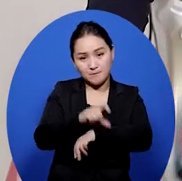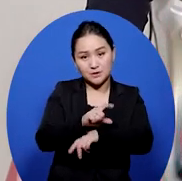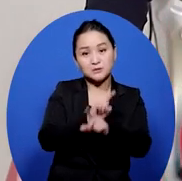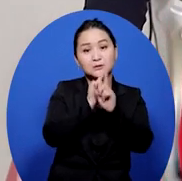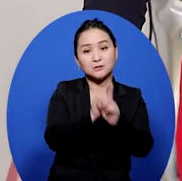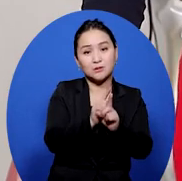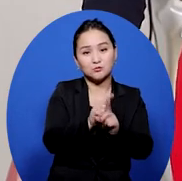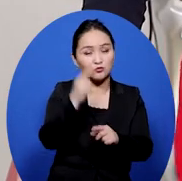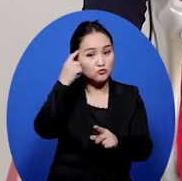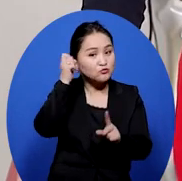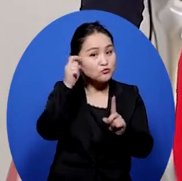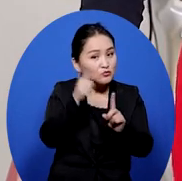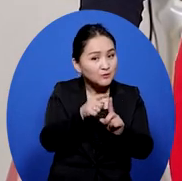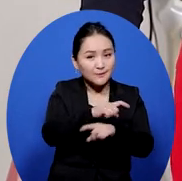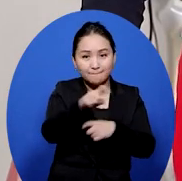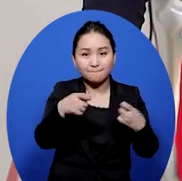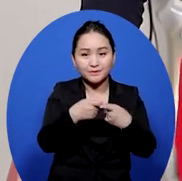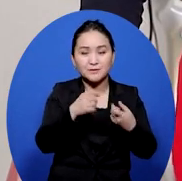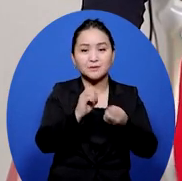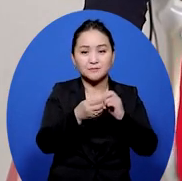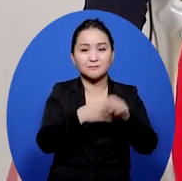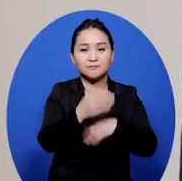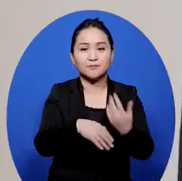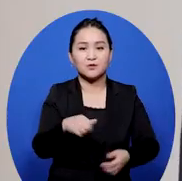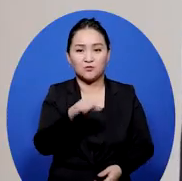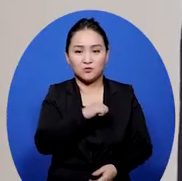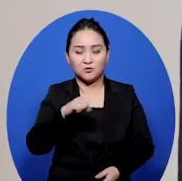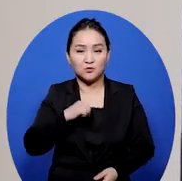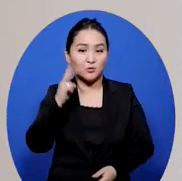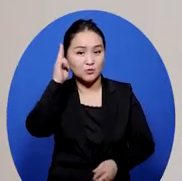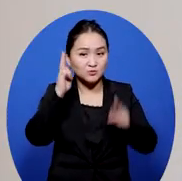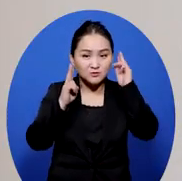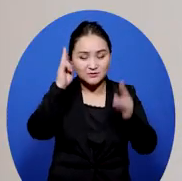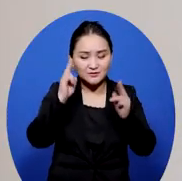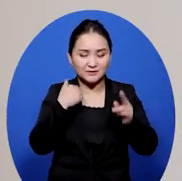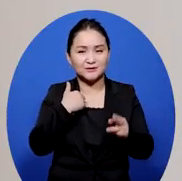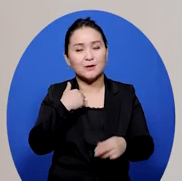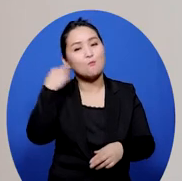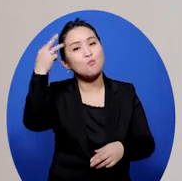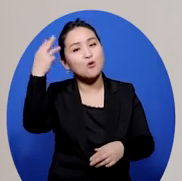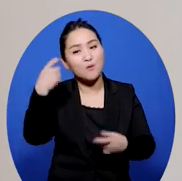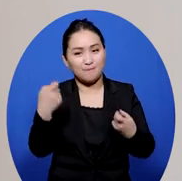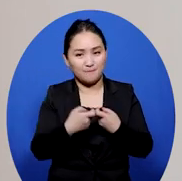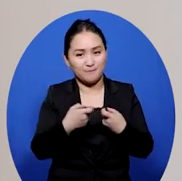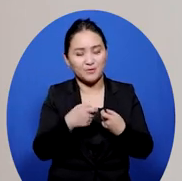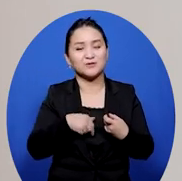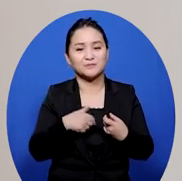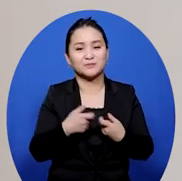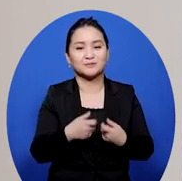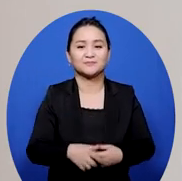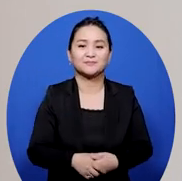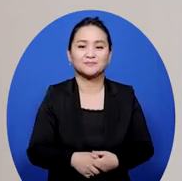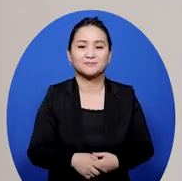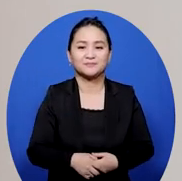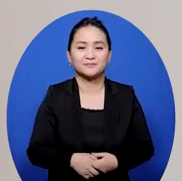өөрийнхөө мэрэгчлийн дагуу яг ингээд зарсан зорилгоо ингээд яг биелүүлээ явж байгаа. Өөрөө болохоор би бас өсчин балий гэж мөрөөддөгөөс яг мөрөөдөл минь